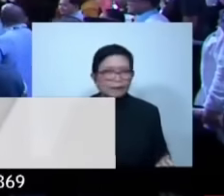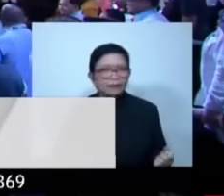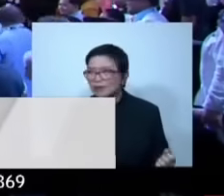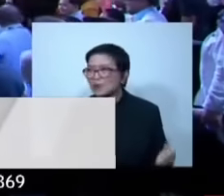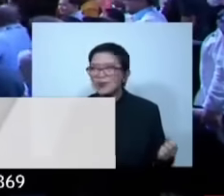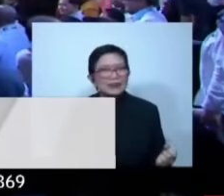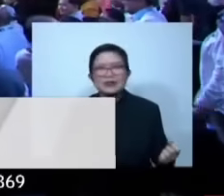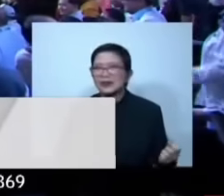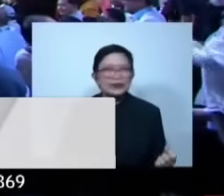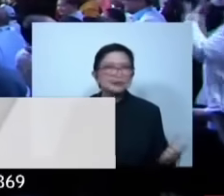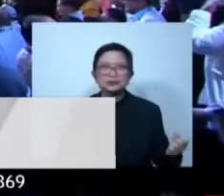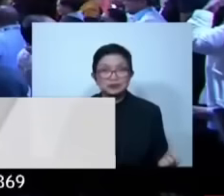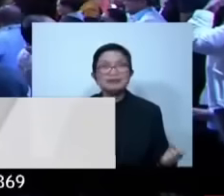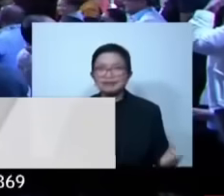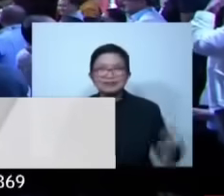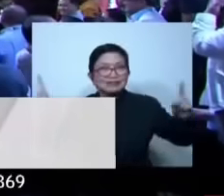pemilu